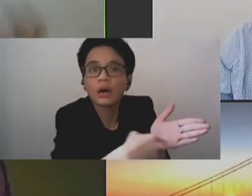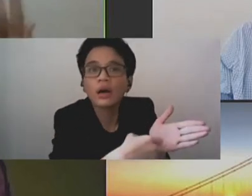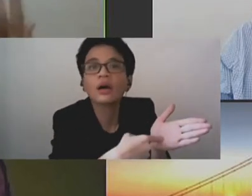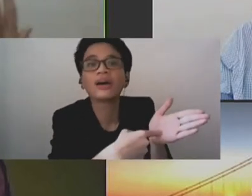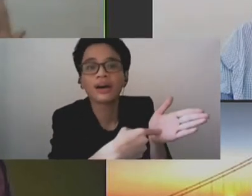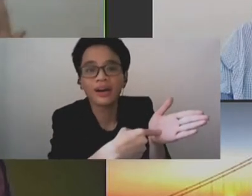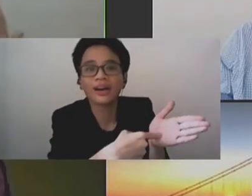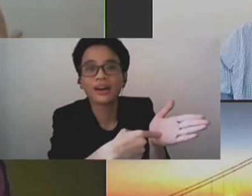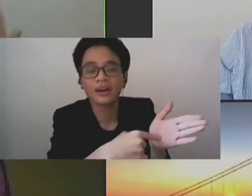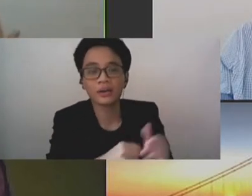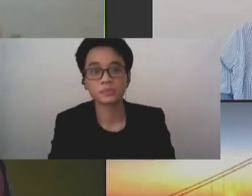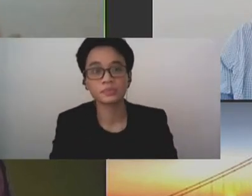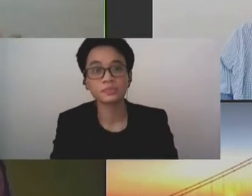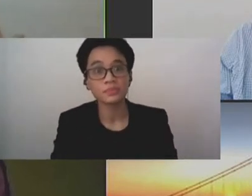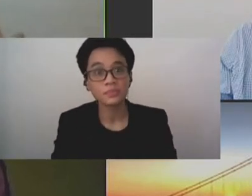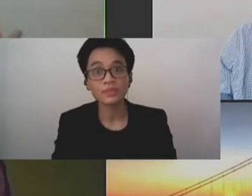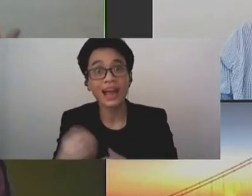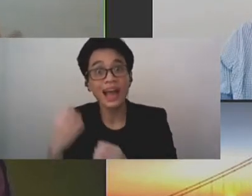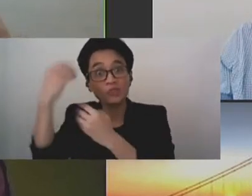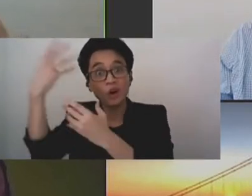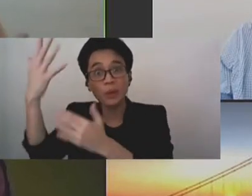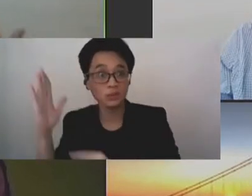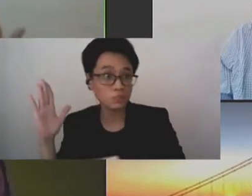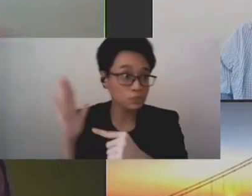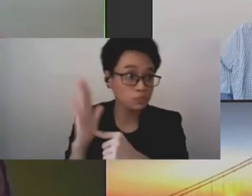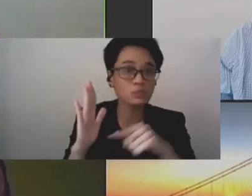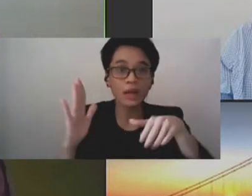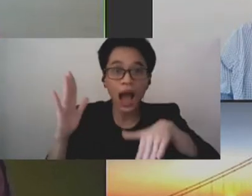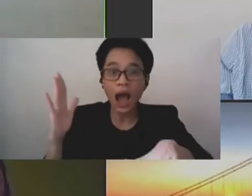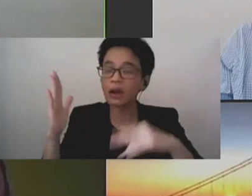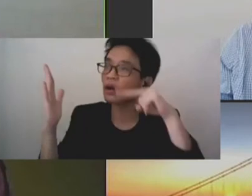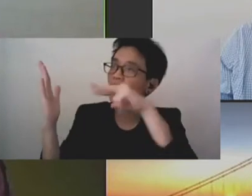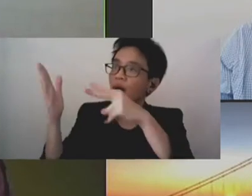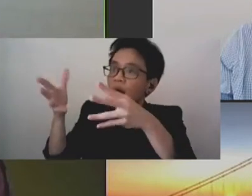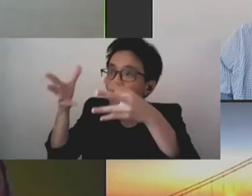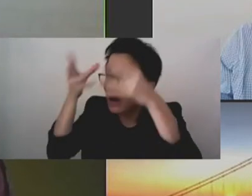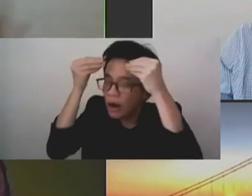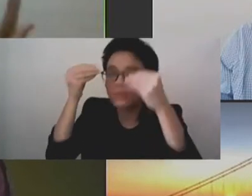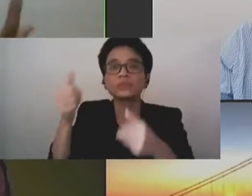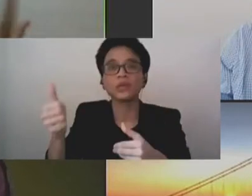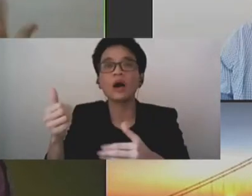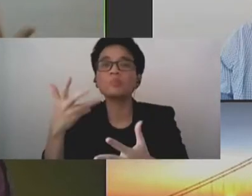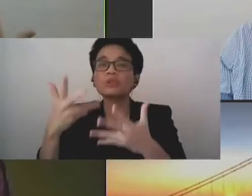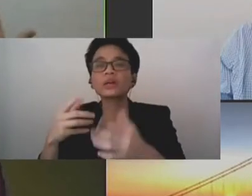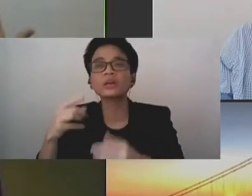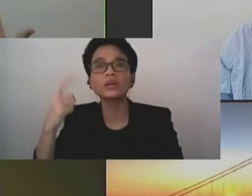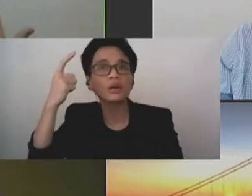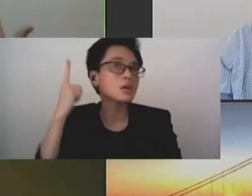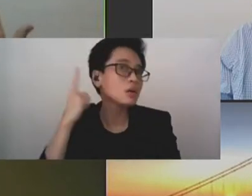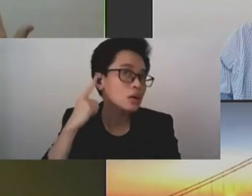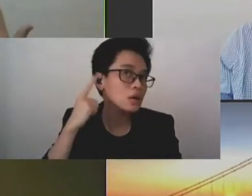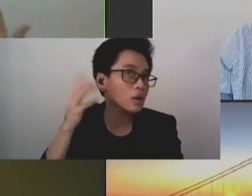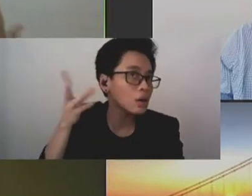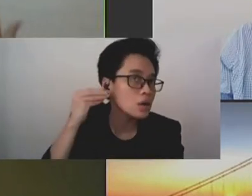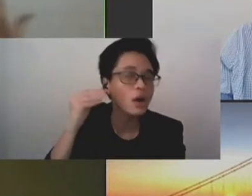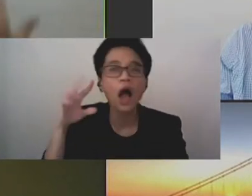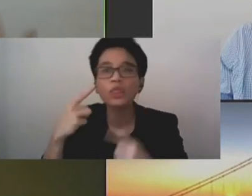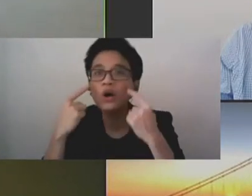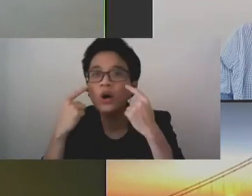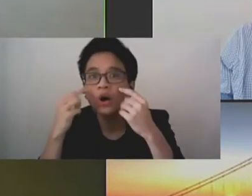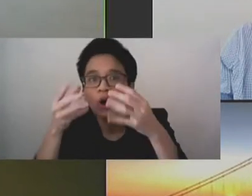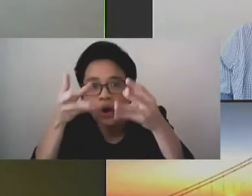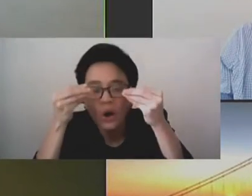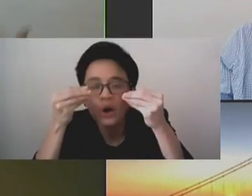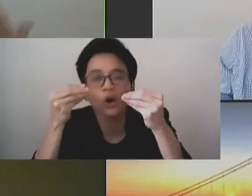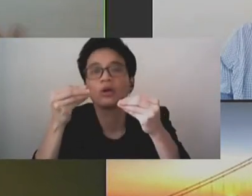informasi itu kan diserap saja oleh si anak, baik itu dia melalui merasakan, melihat, mendengar, itu semua kan dia